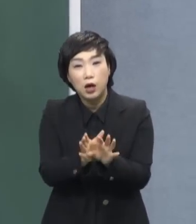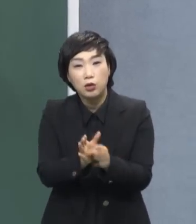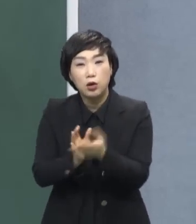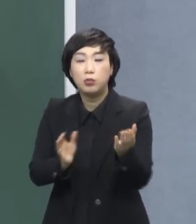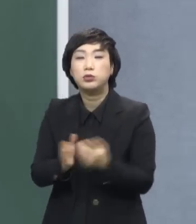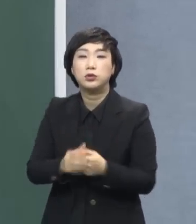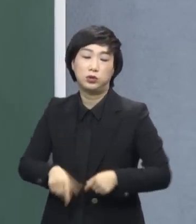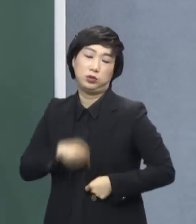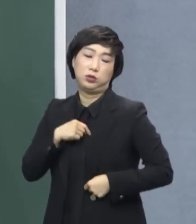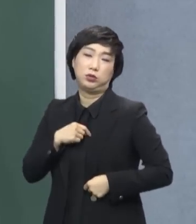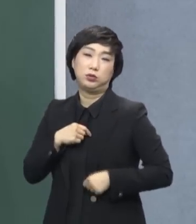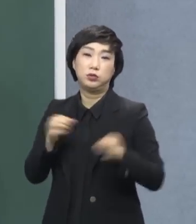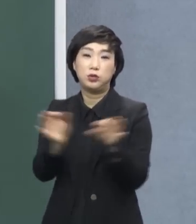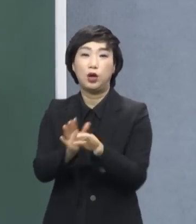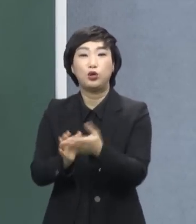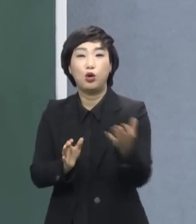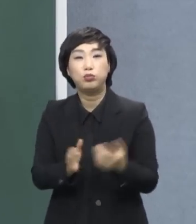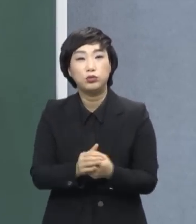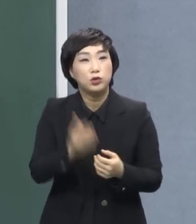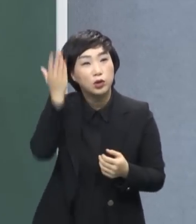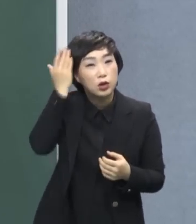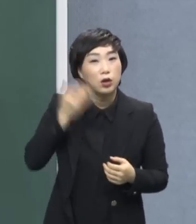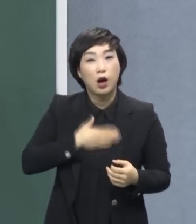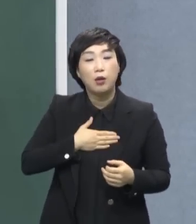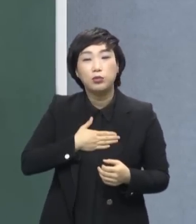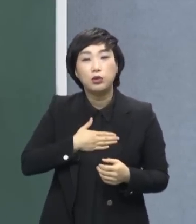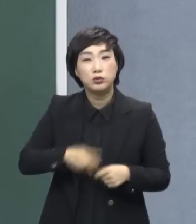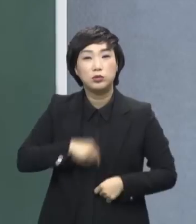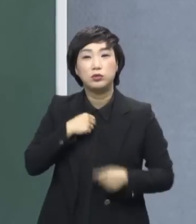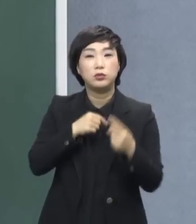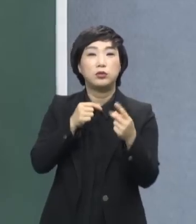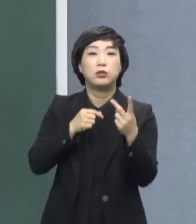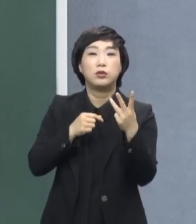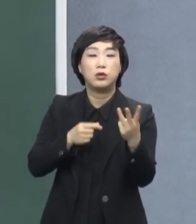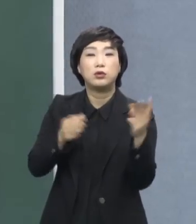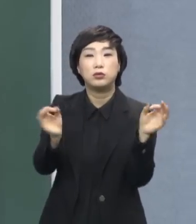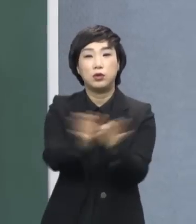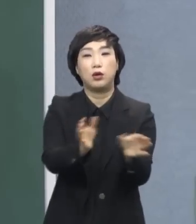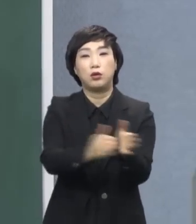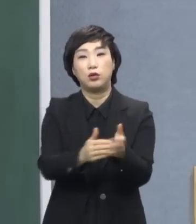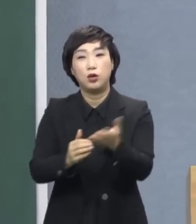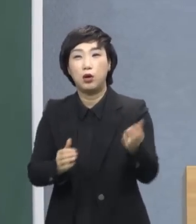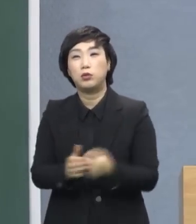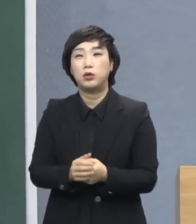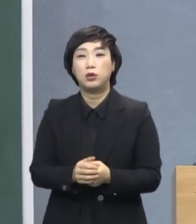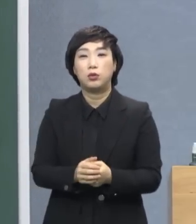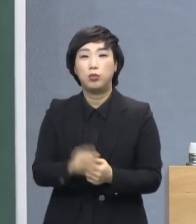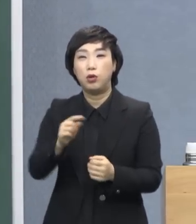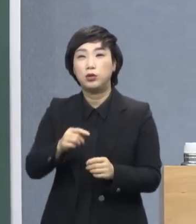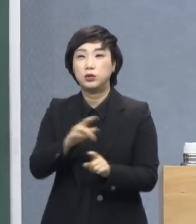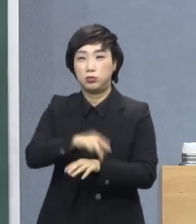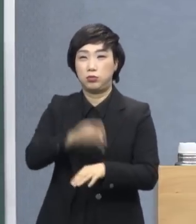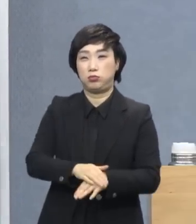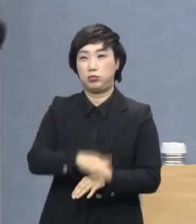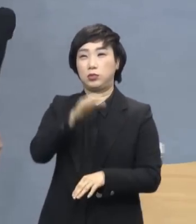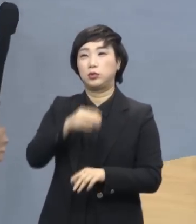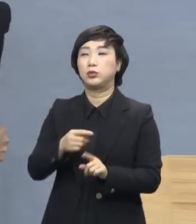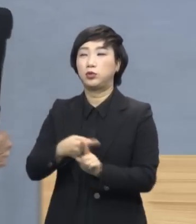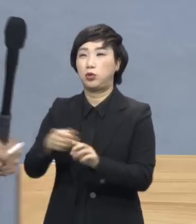없어지고 없어지고 지정이 없어졌어요. 그러냐 책가방대로 교회만 안 빠지고